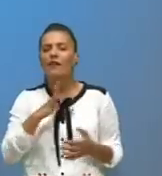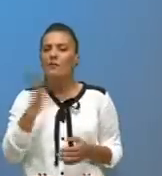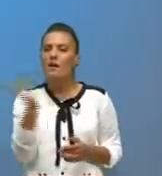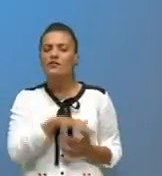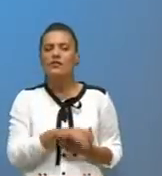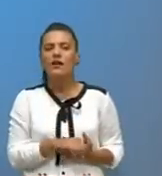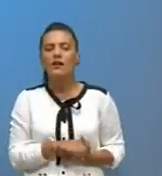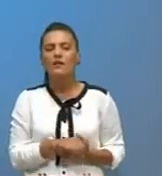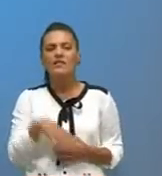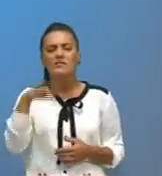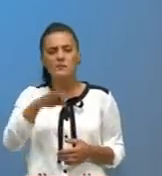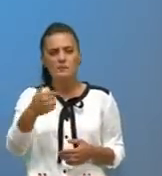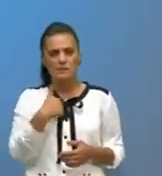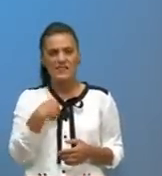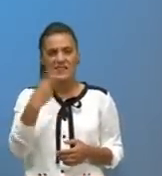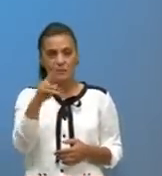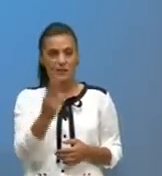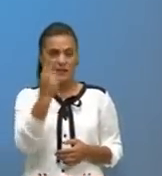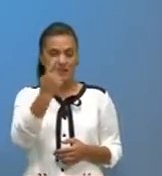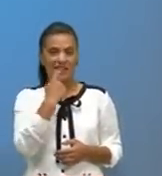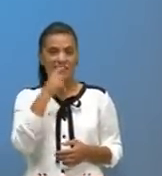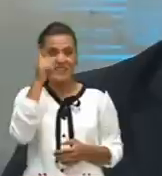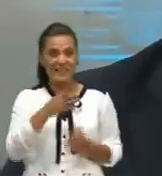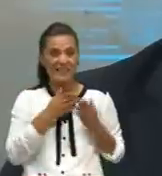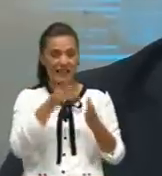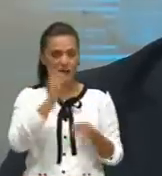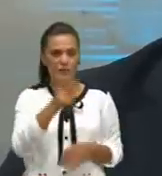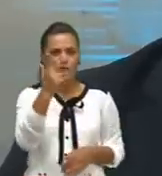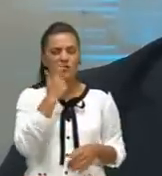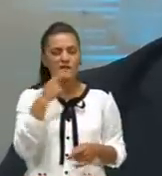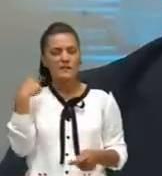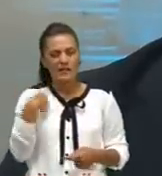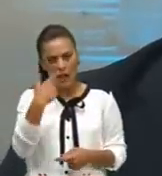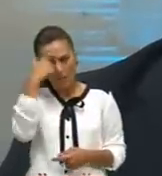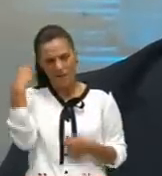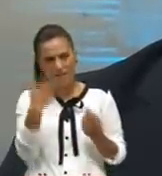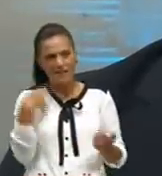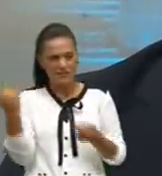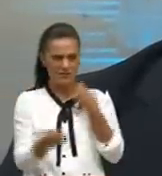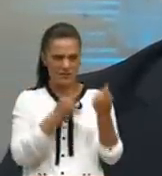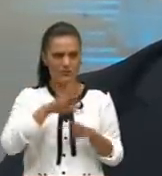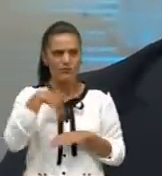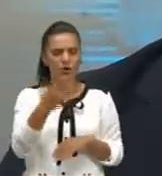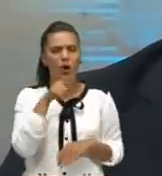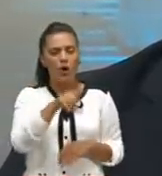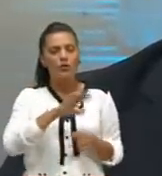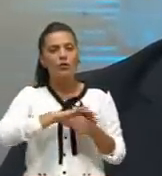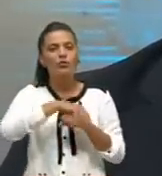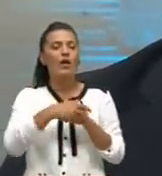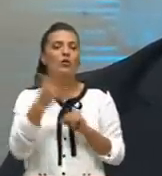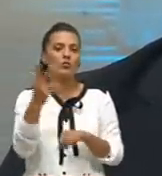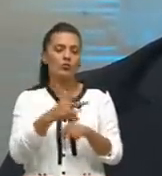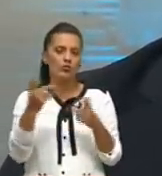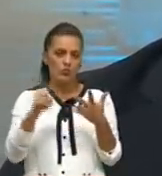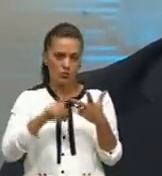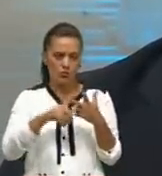başka? Şimdi biz 2007'de ilk teknemizi yaptık. 3 yıllık meşakkatli bir çalışma sonrasında. Onunla dünya üçüncüsü olduk. Sonra